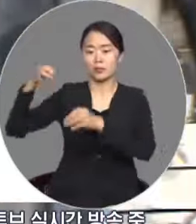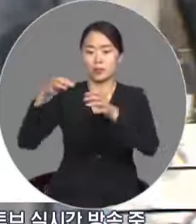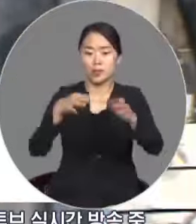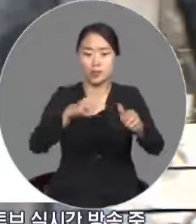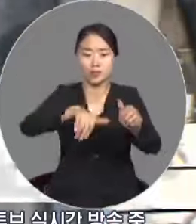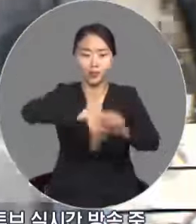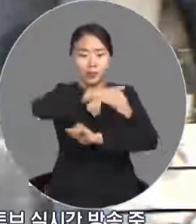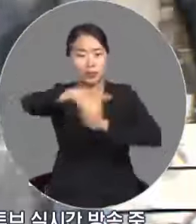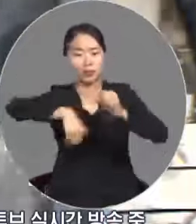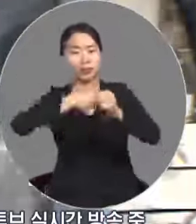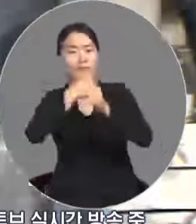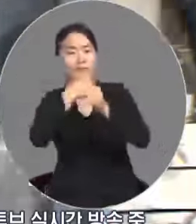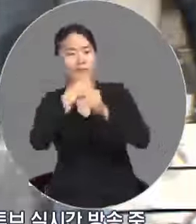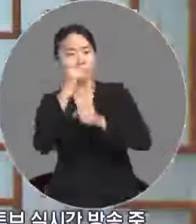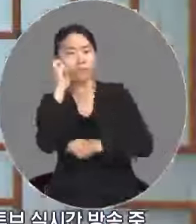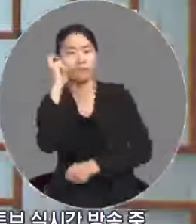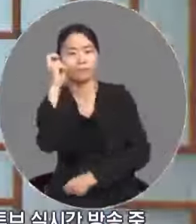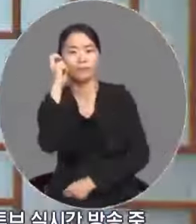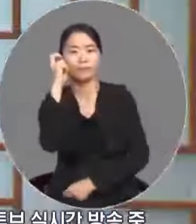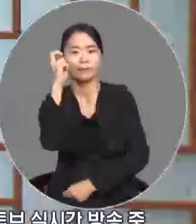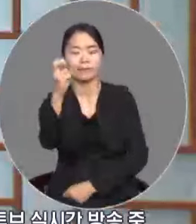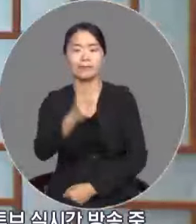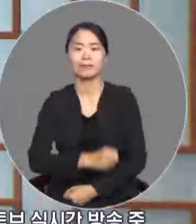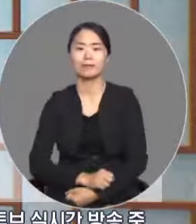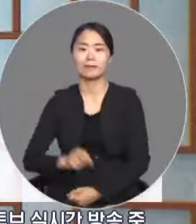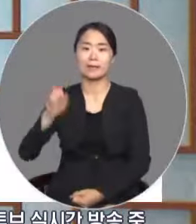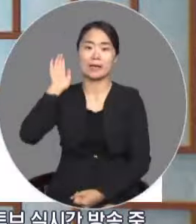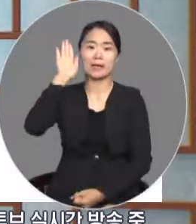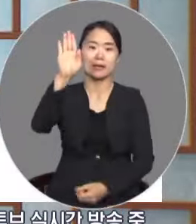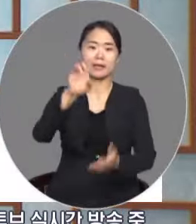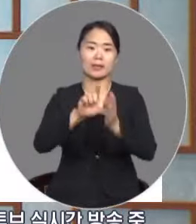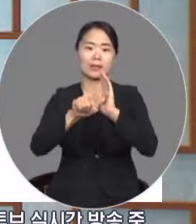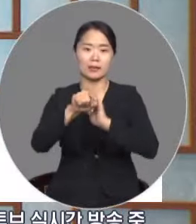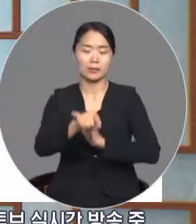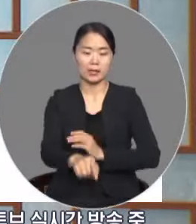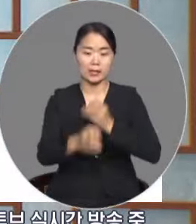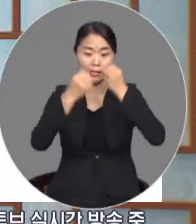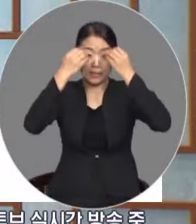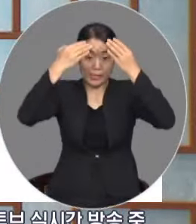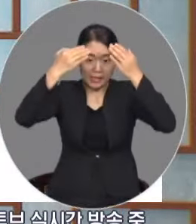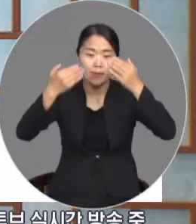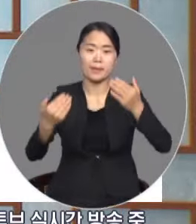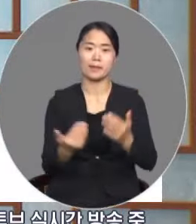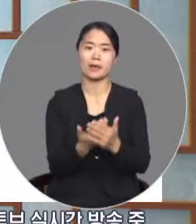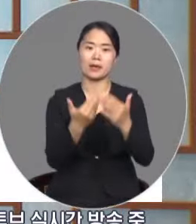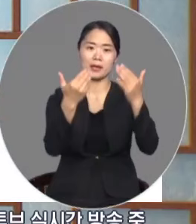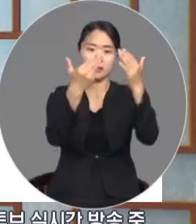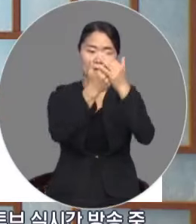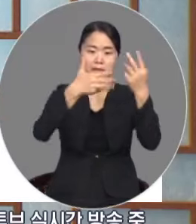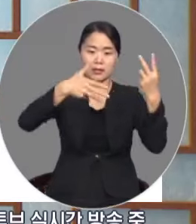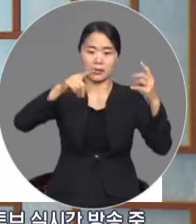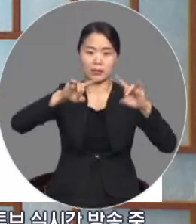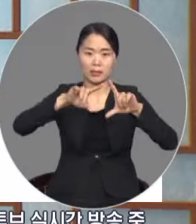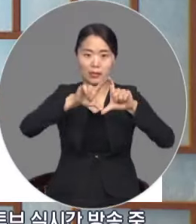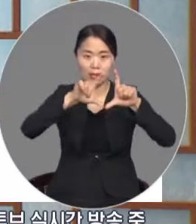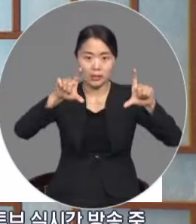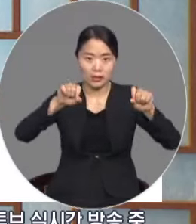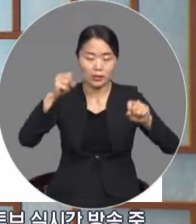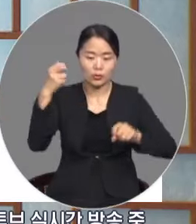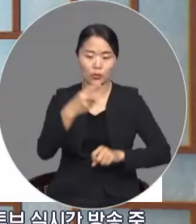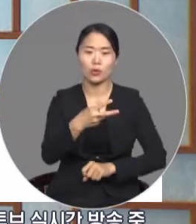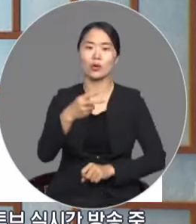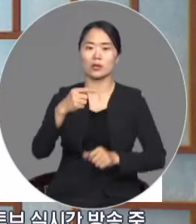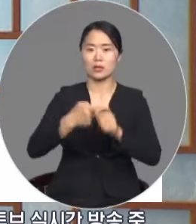분위기가 조성될 전망입니다. 앞으로 주력 산업 첨단화와 차세대 2차 전지, 친환경 에너지